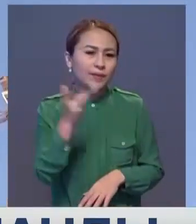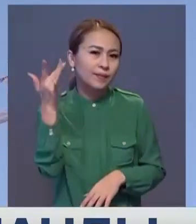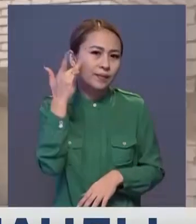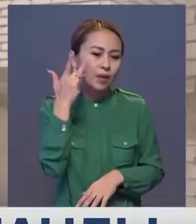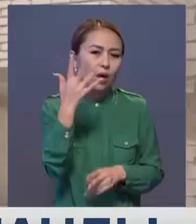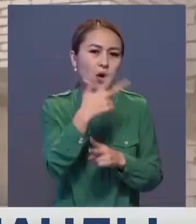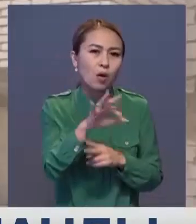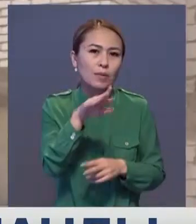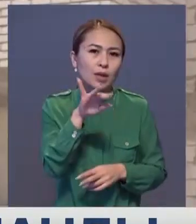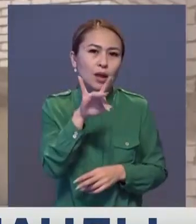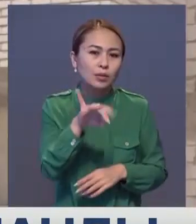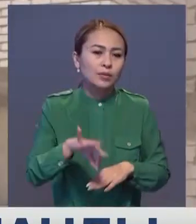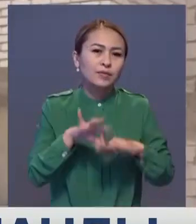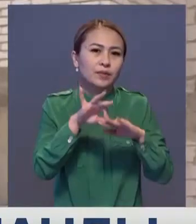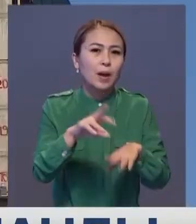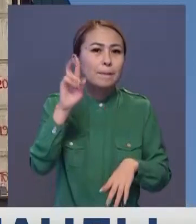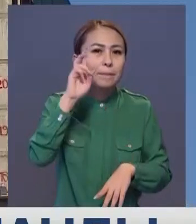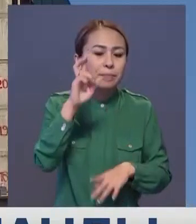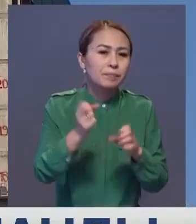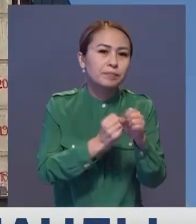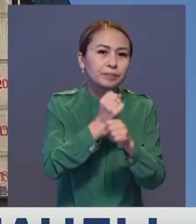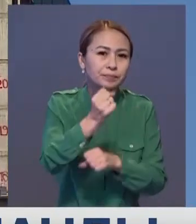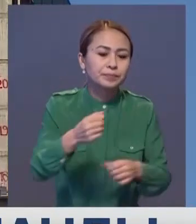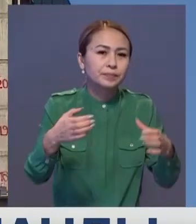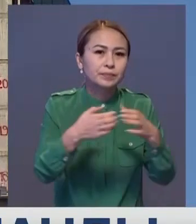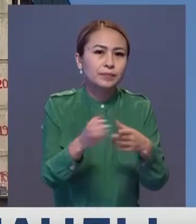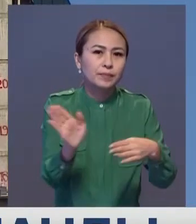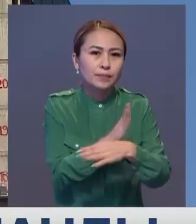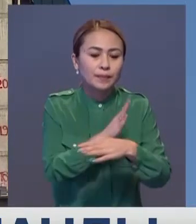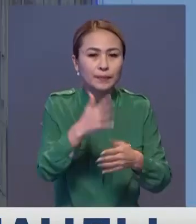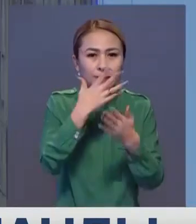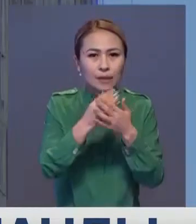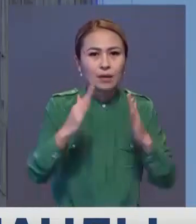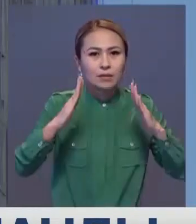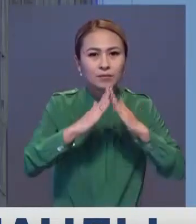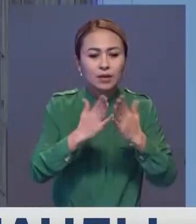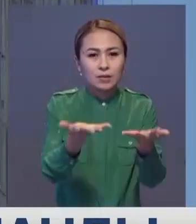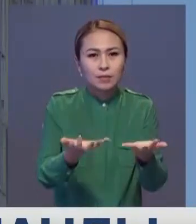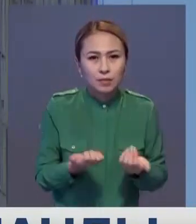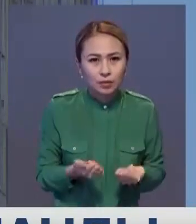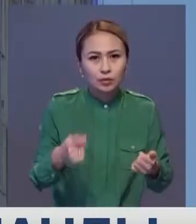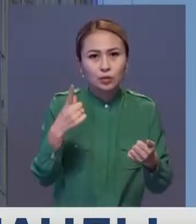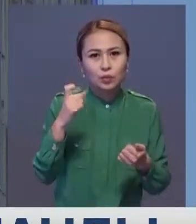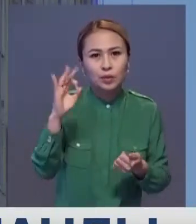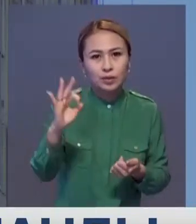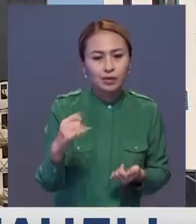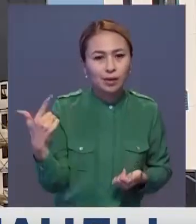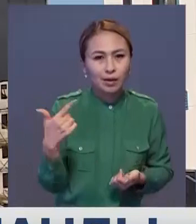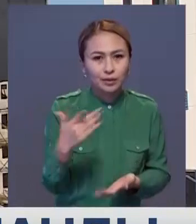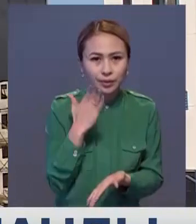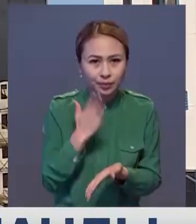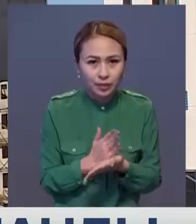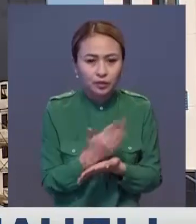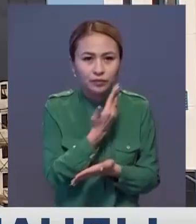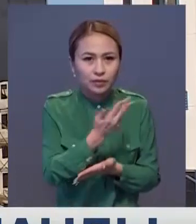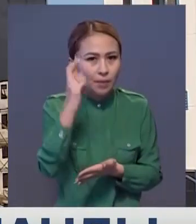оператор арқылы іске асырады. Ал мемлекет тағайындаған оператор үлескерлердің баспаналы болуына 100% кепілдік бермек. Осылайша